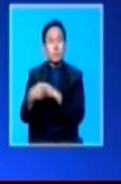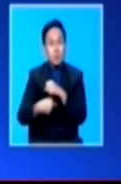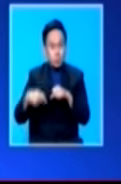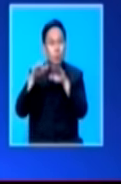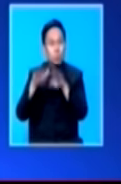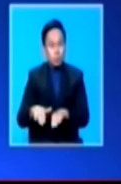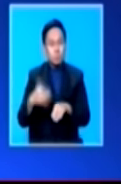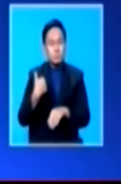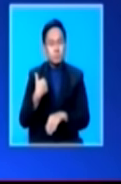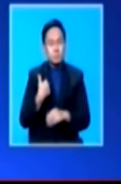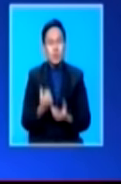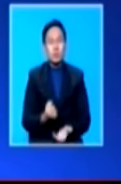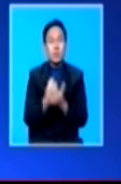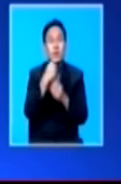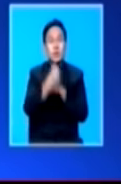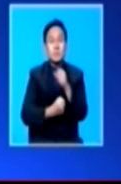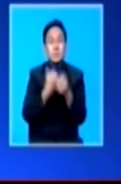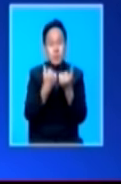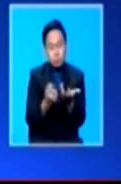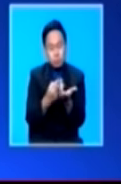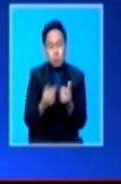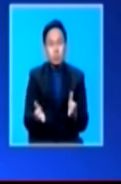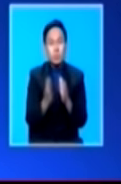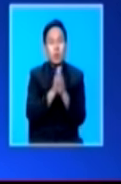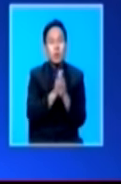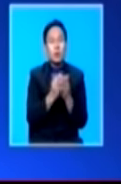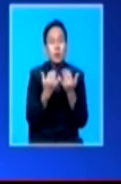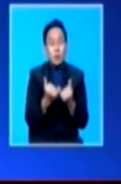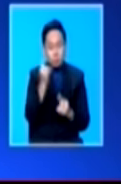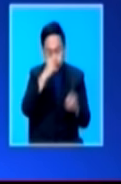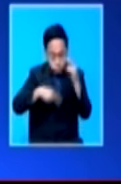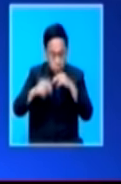ะครับก็ทำให้ปีนี้พื้นที่ทำนาปลังที่ผมไปเยี่ยมม